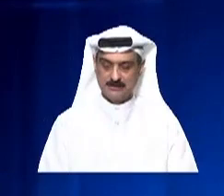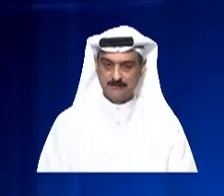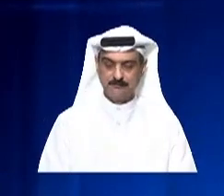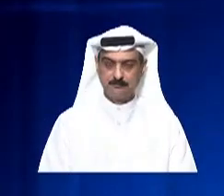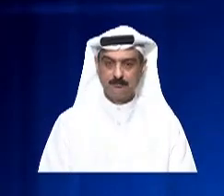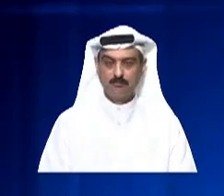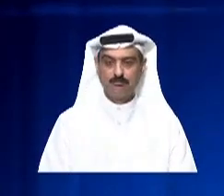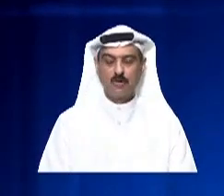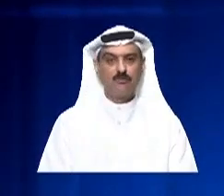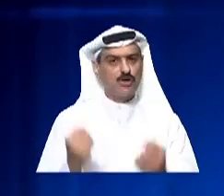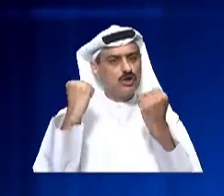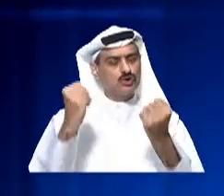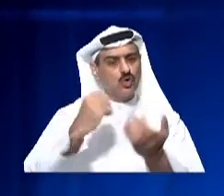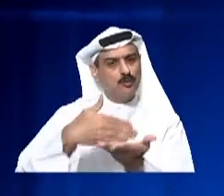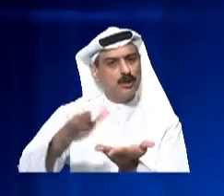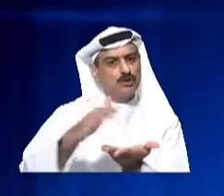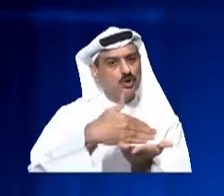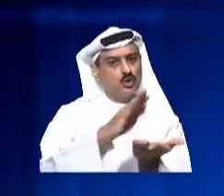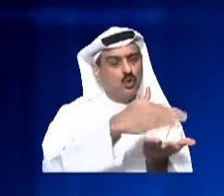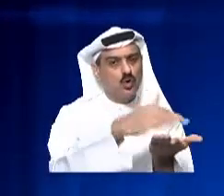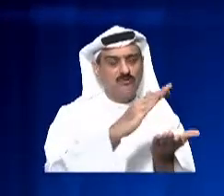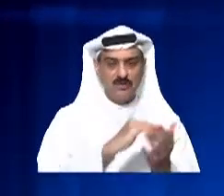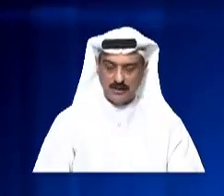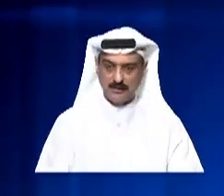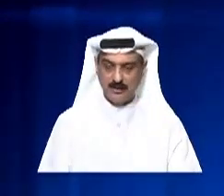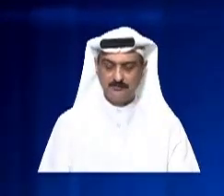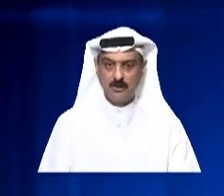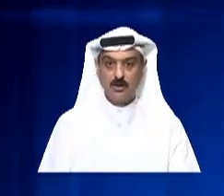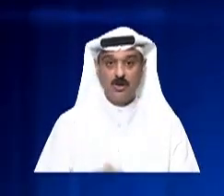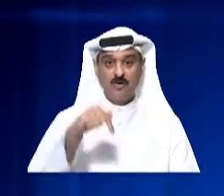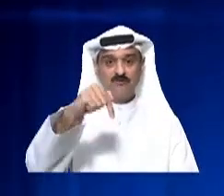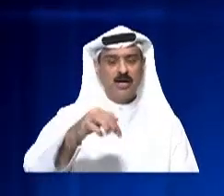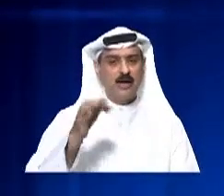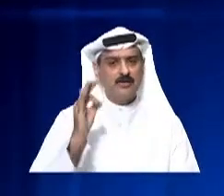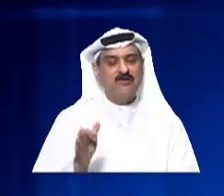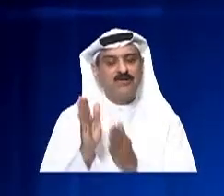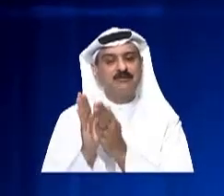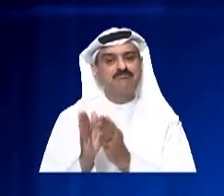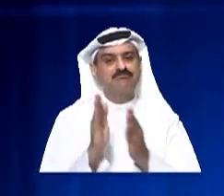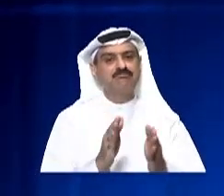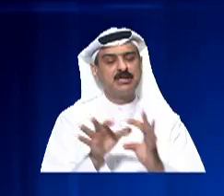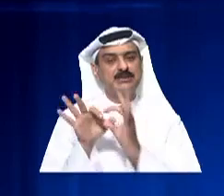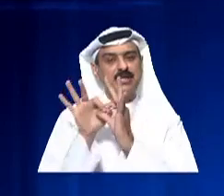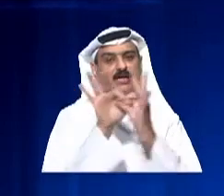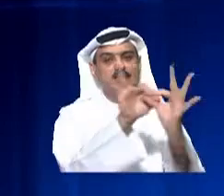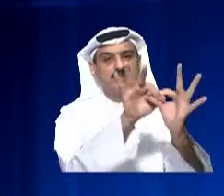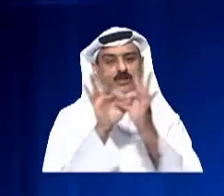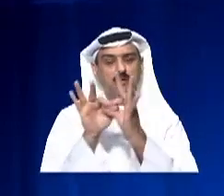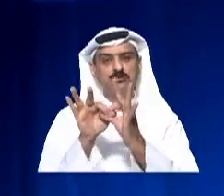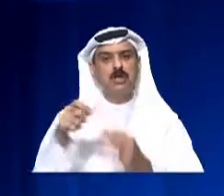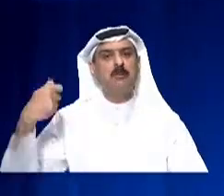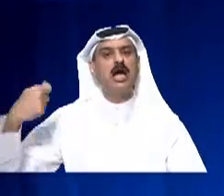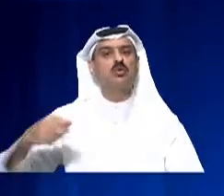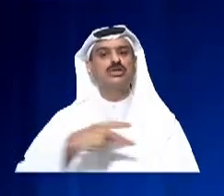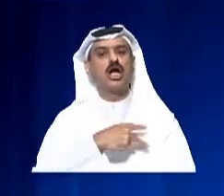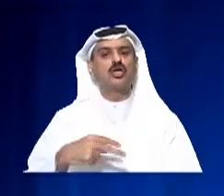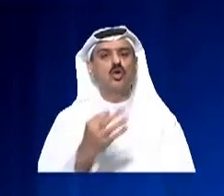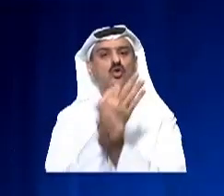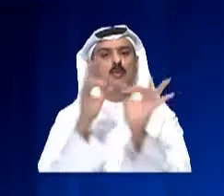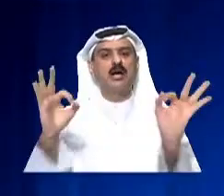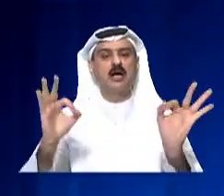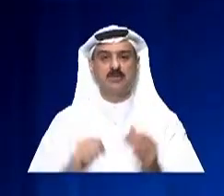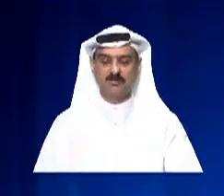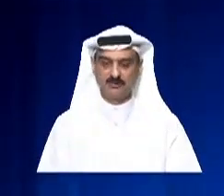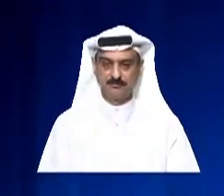كل المعوقات التي قد تواجهها، وذلك بالتنسيق مع الجهات ذات الصلة. ثم أحيط مجلس الوزراء